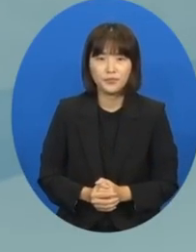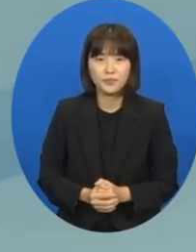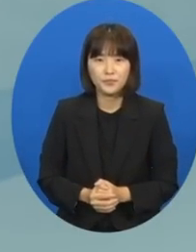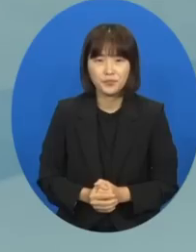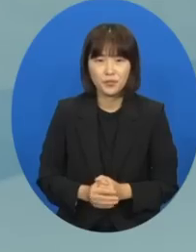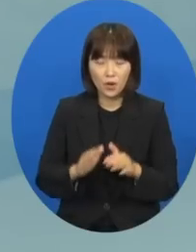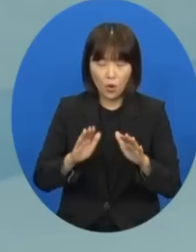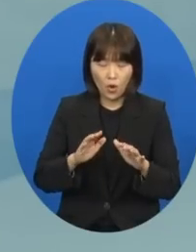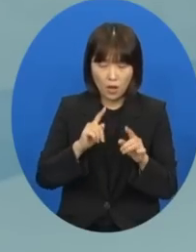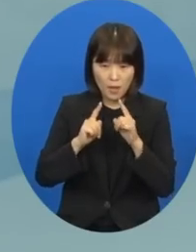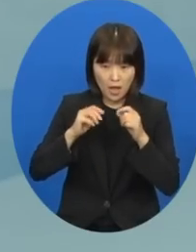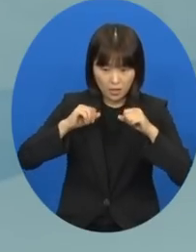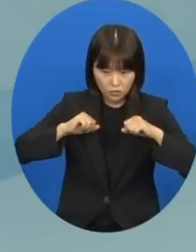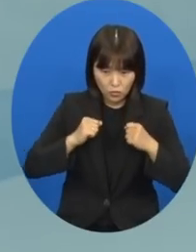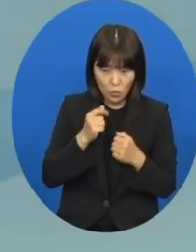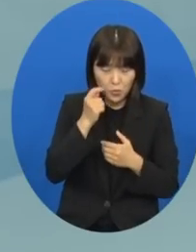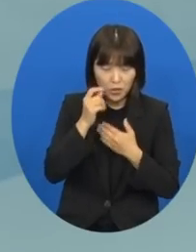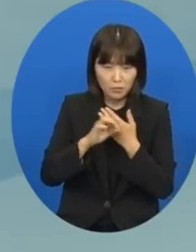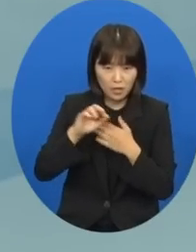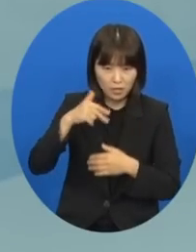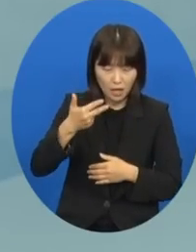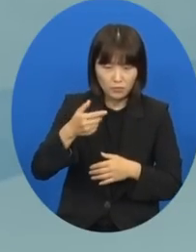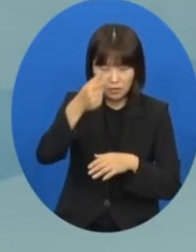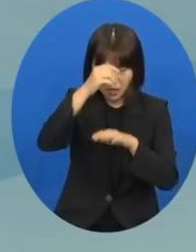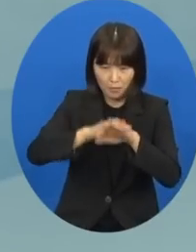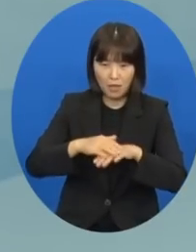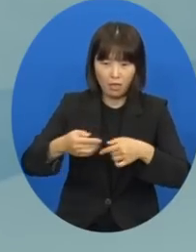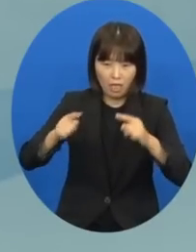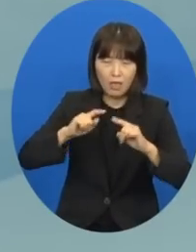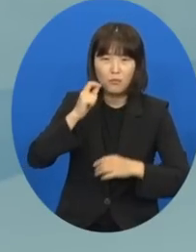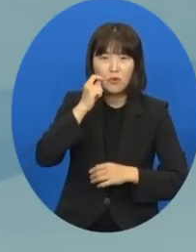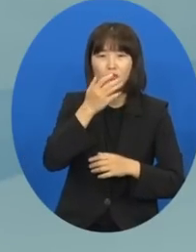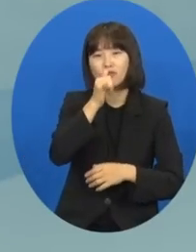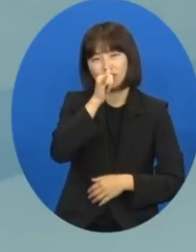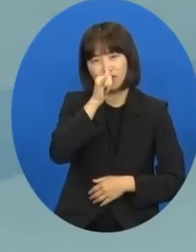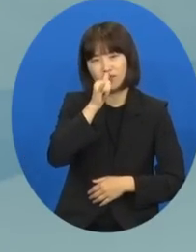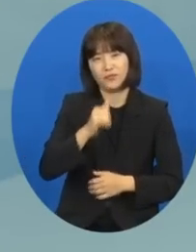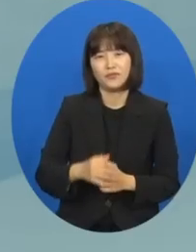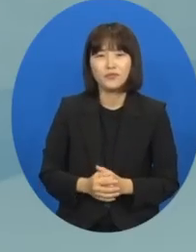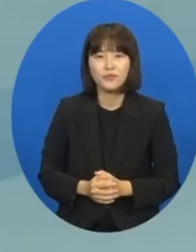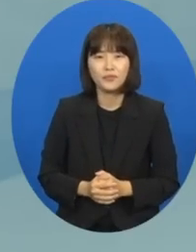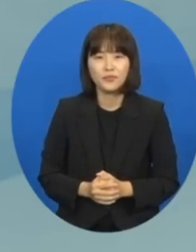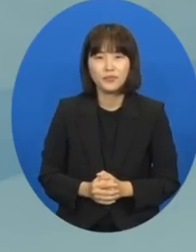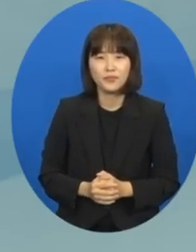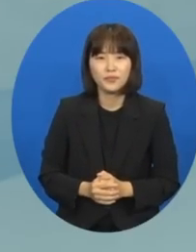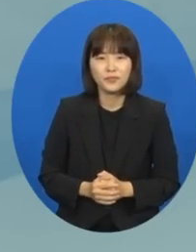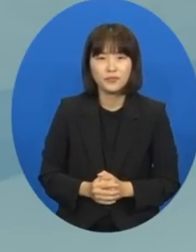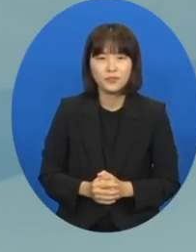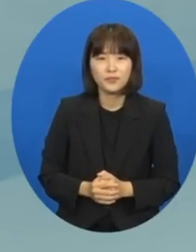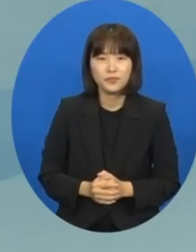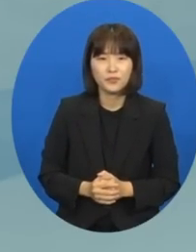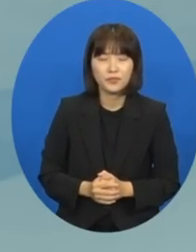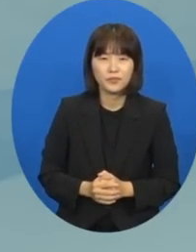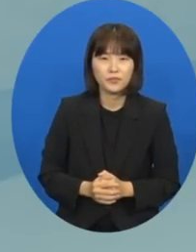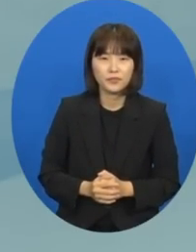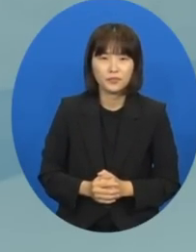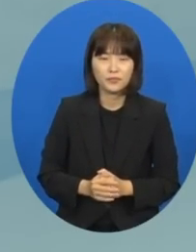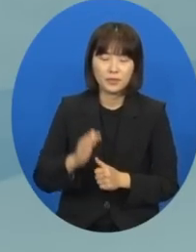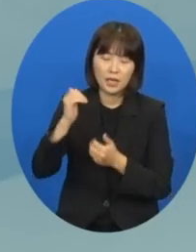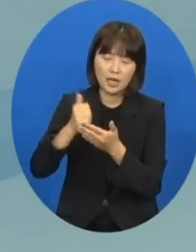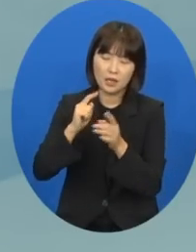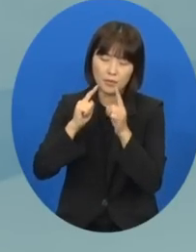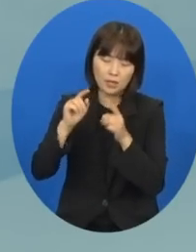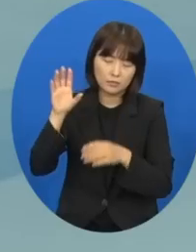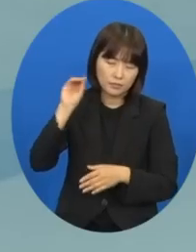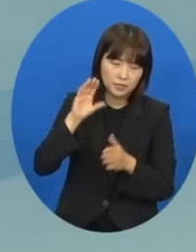분이 계실 수도 있습니다. 좀 그렇지 않기를 정말 축복합니다. 말씀을 들었을 때에 우리가 하나님께 돌아가야 한다는